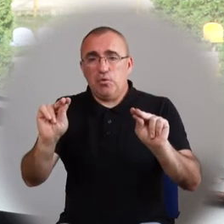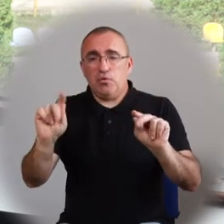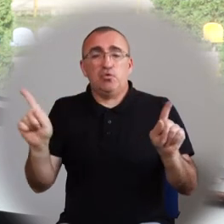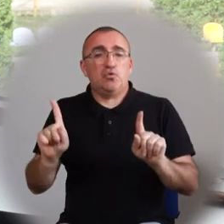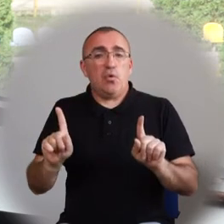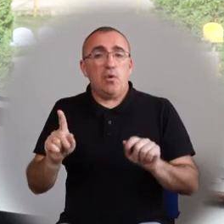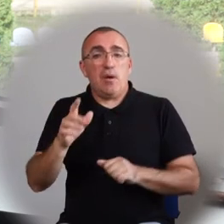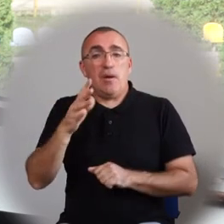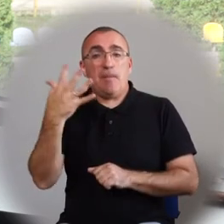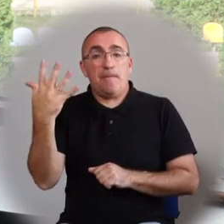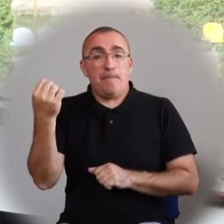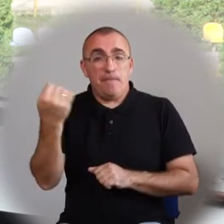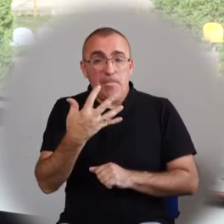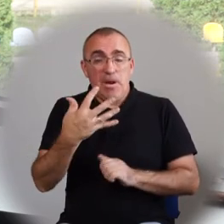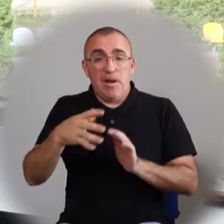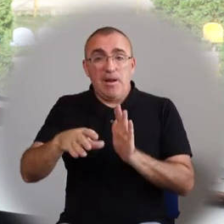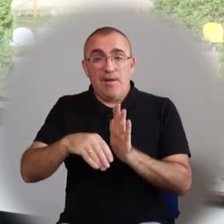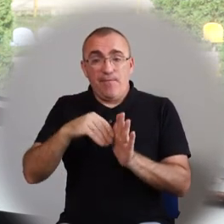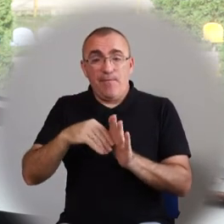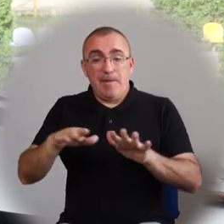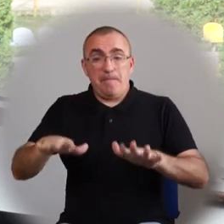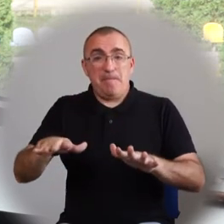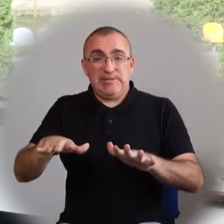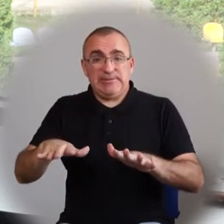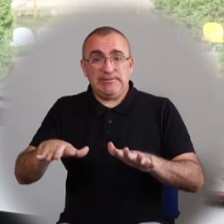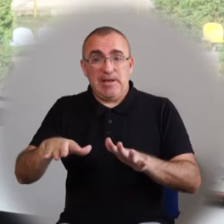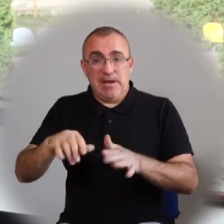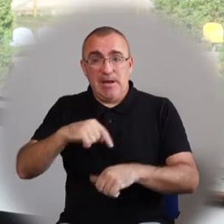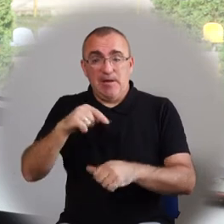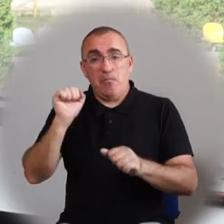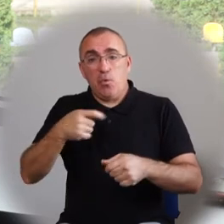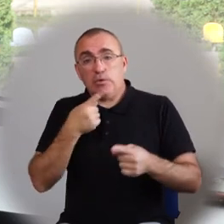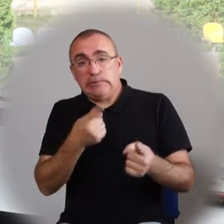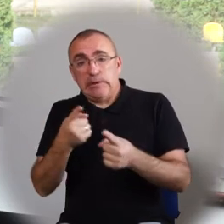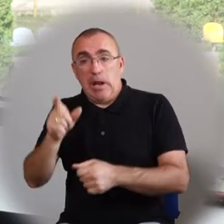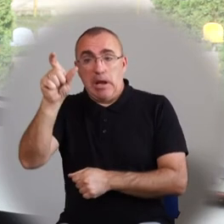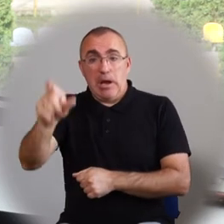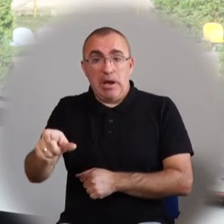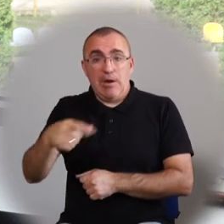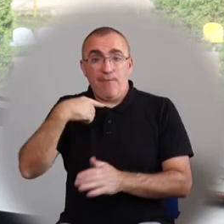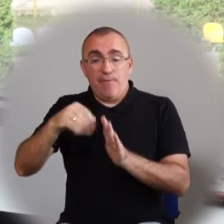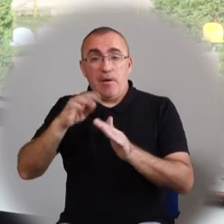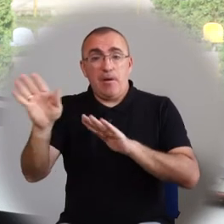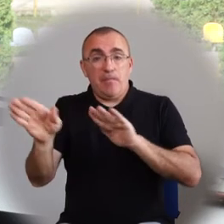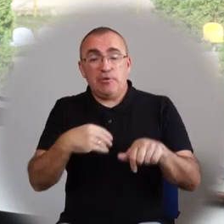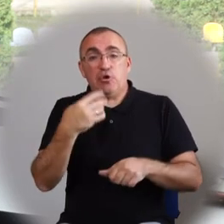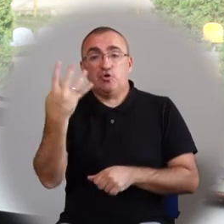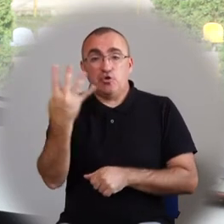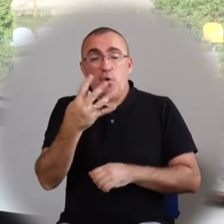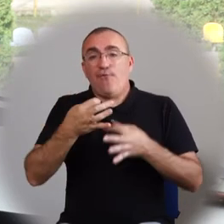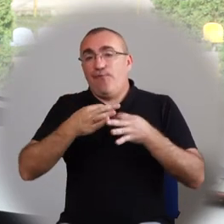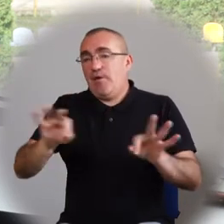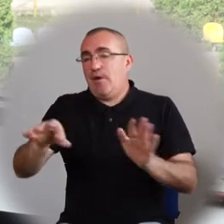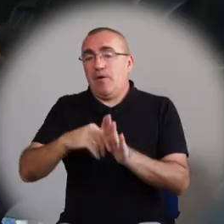прозорими, чесними, що на п'яті вибори місцеві можна залякати виборця після